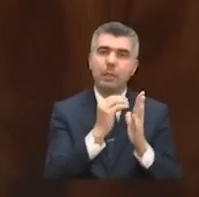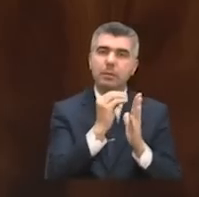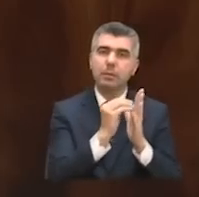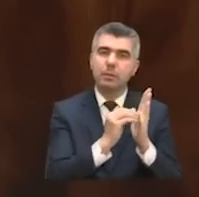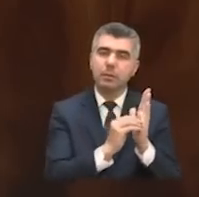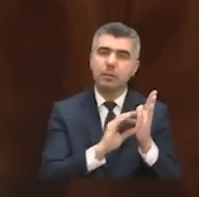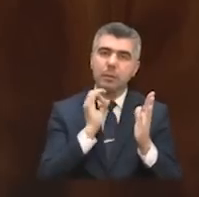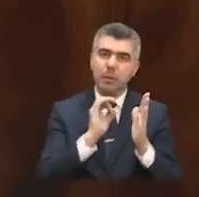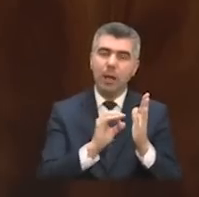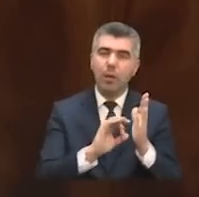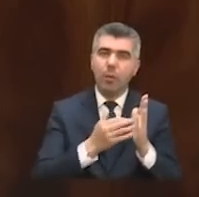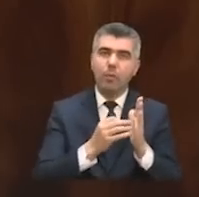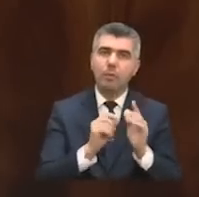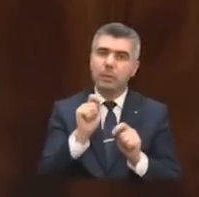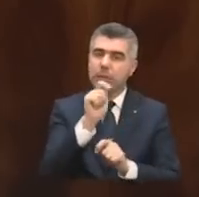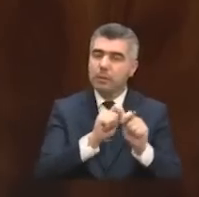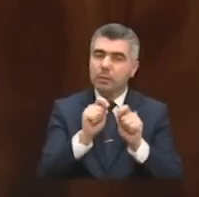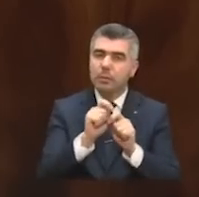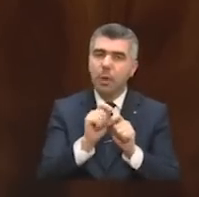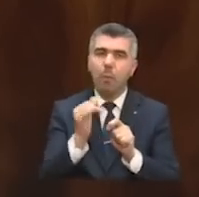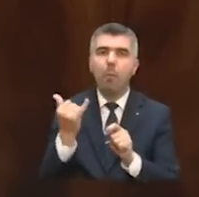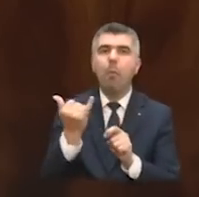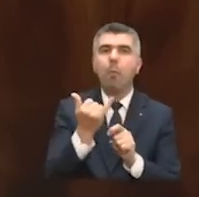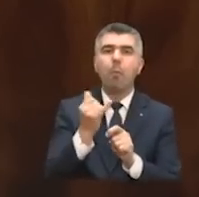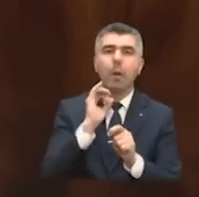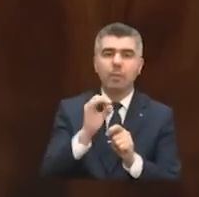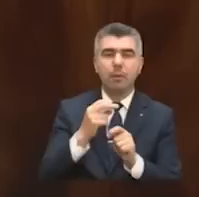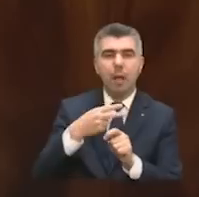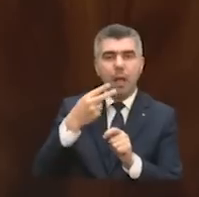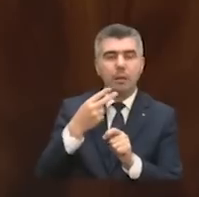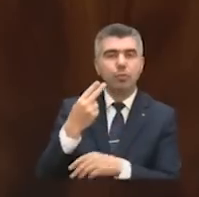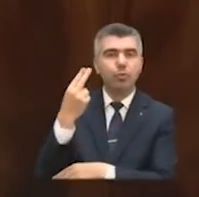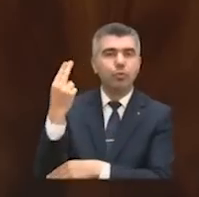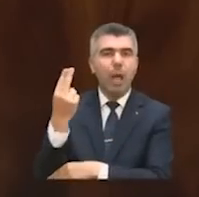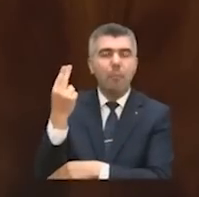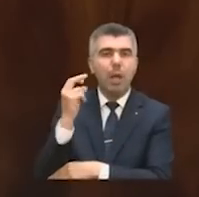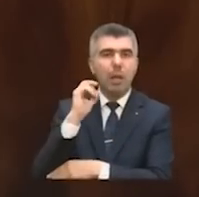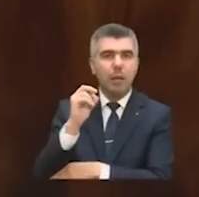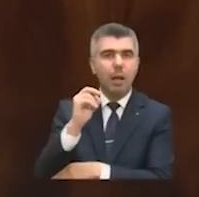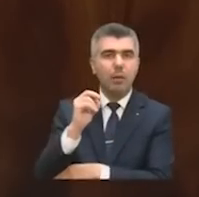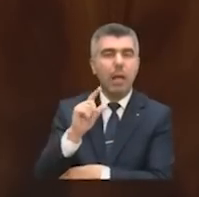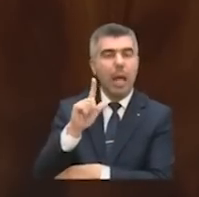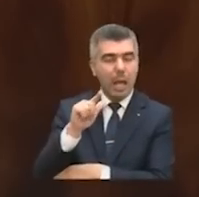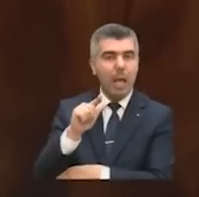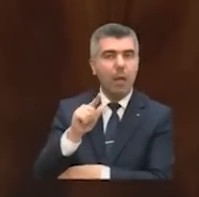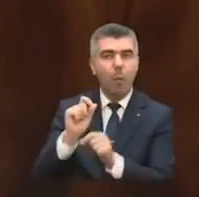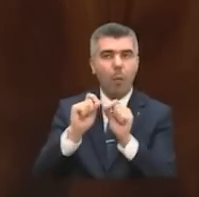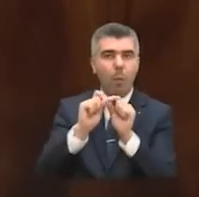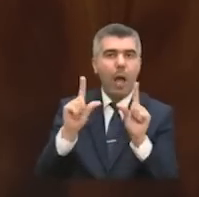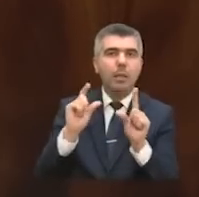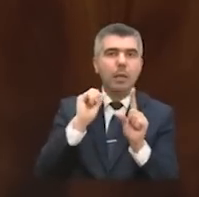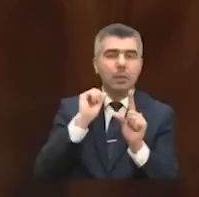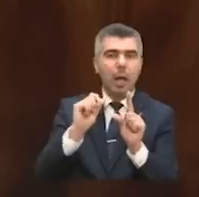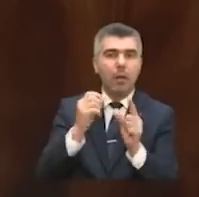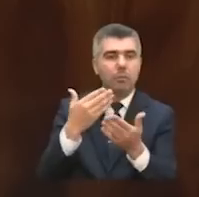جميع المعايير والمقومات اللي لازم توفر باش نتكلموا على كليات ذات أثر إيجابي على